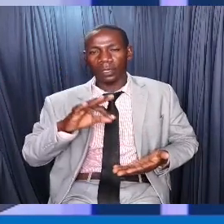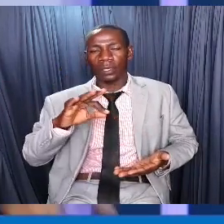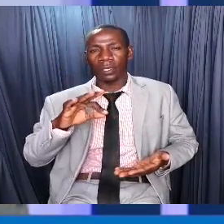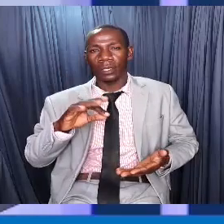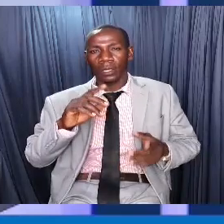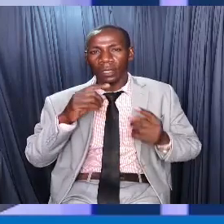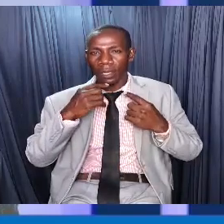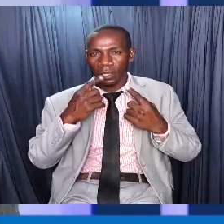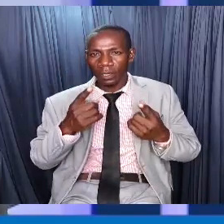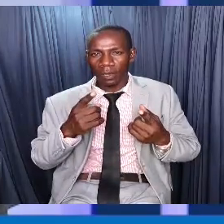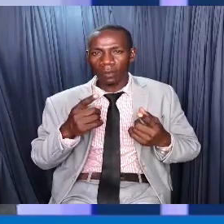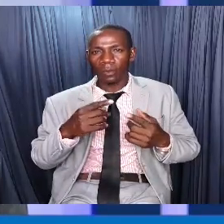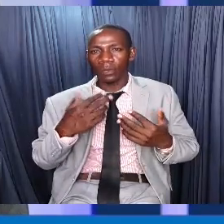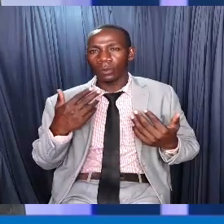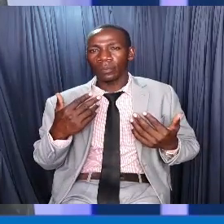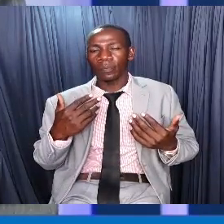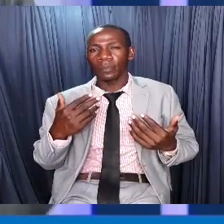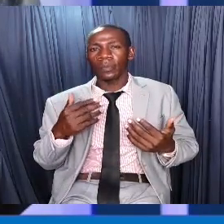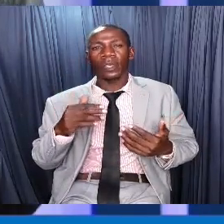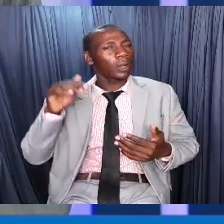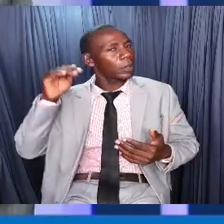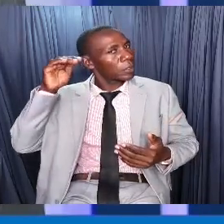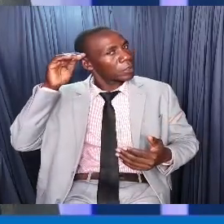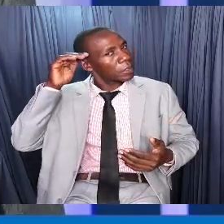Now you can listen to someone else.